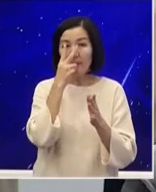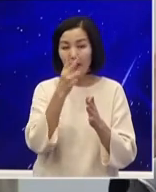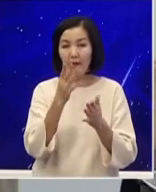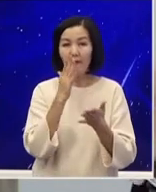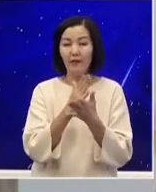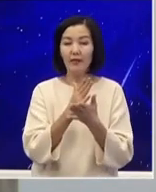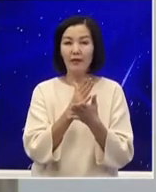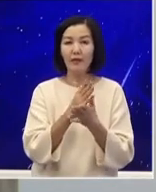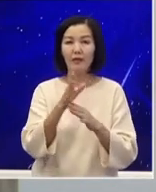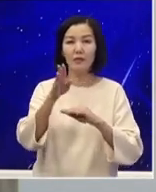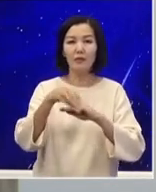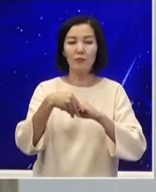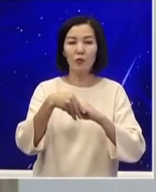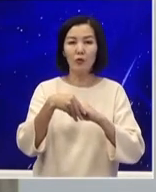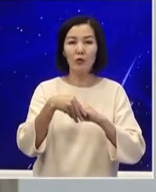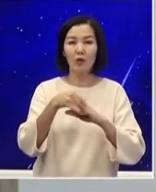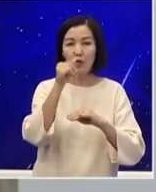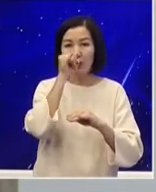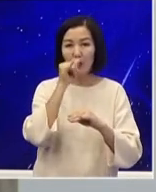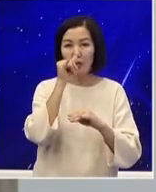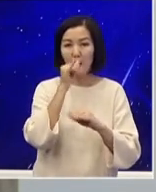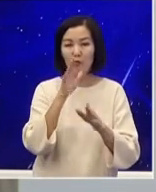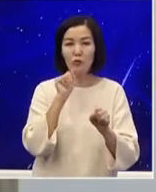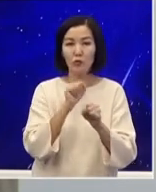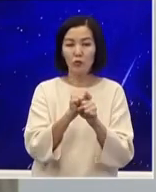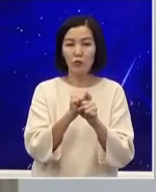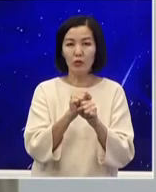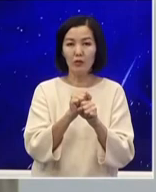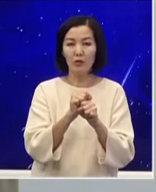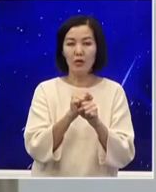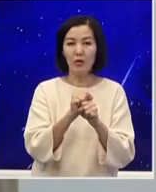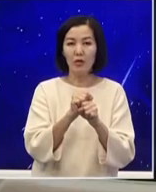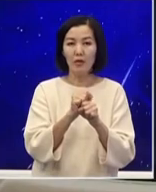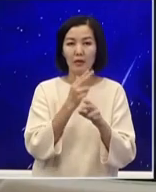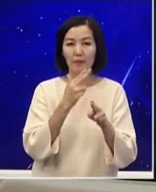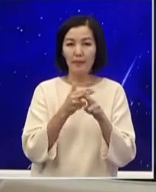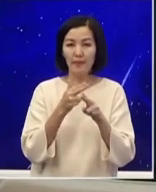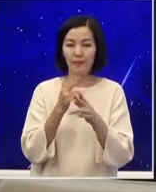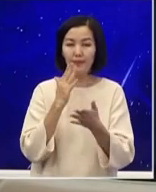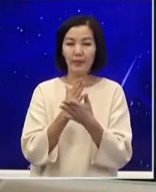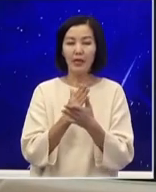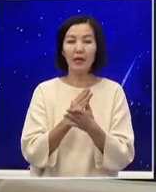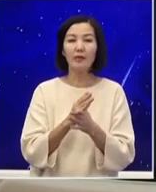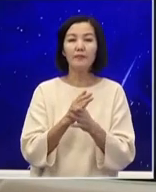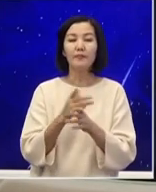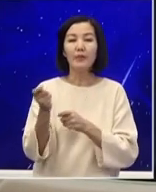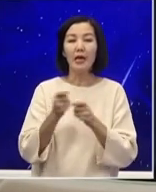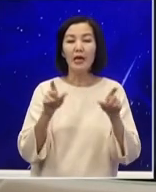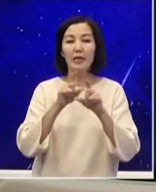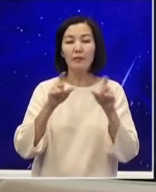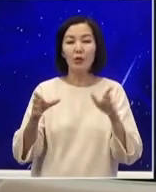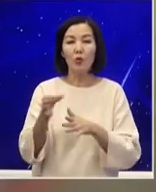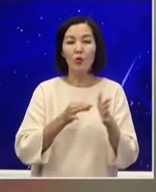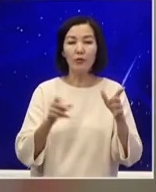За счет этого вот коррупционные риски, они ликвидируются. Мұндай сервистік әкім алдағы уақытта облыстық